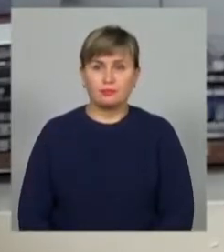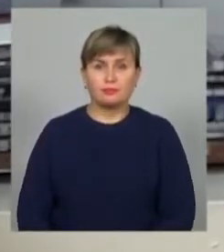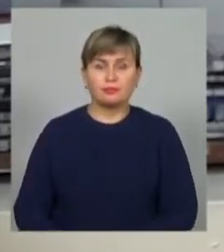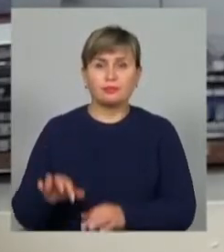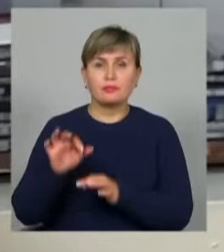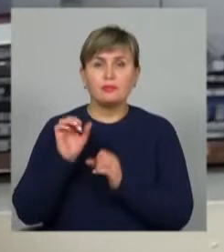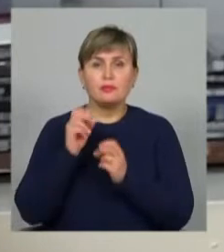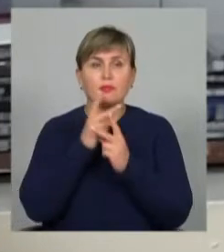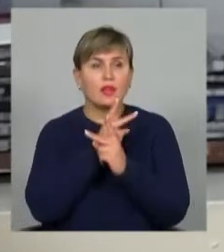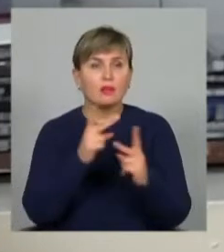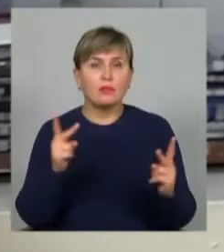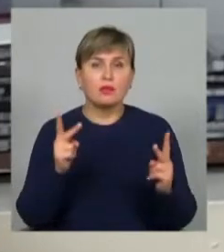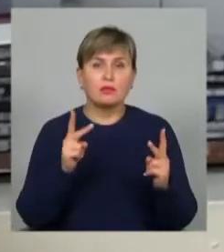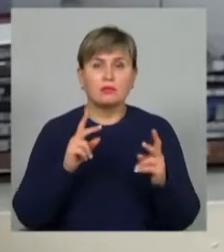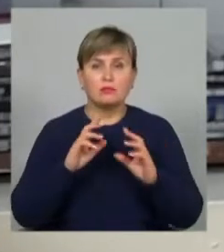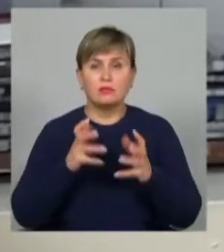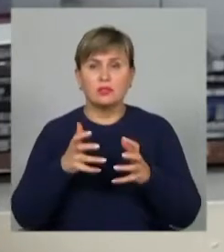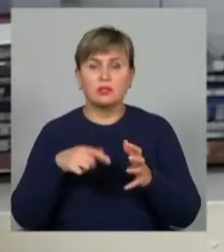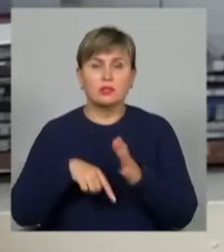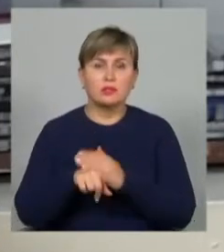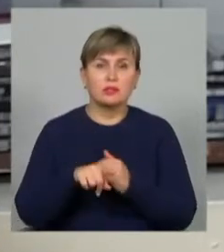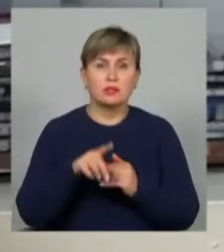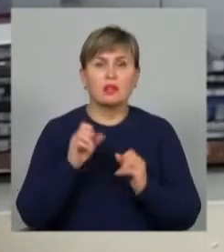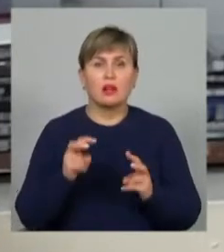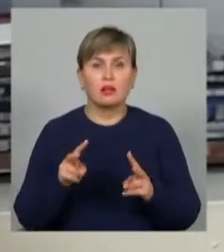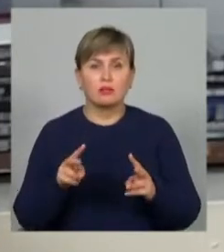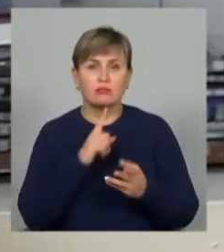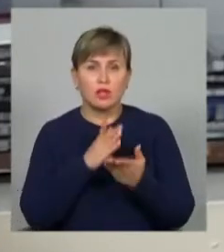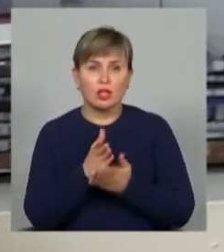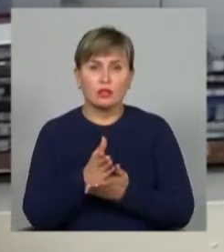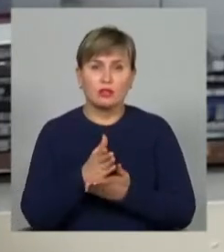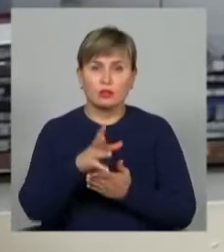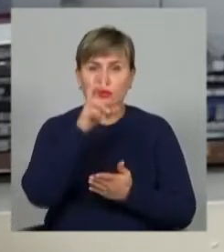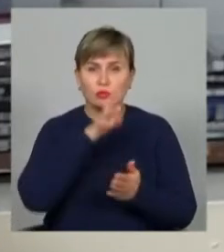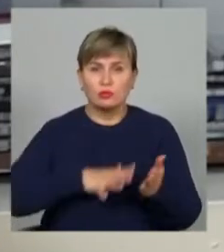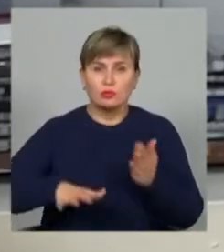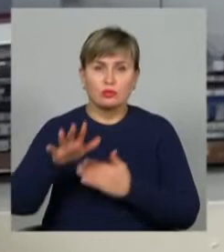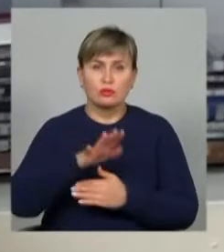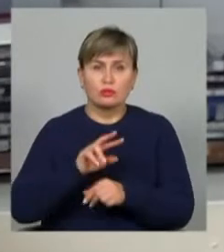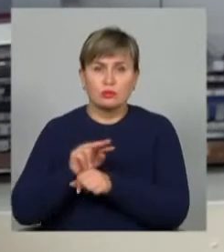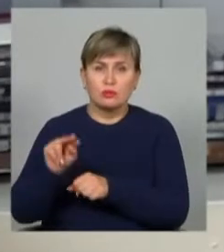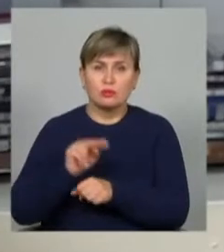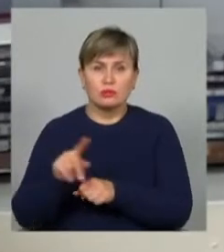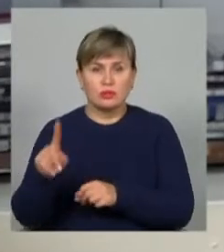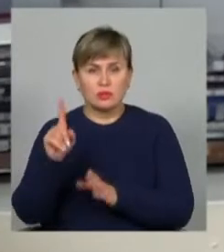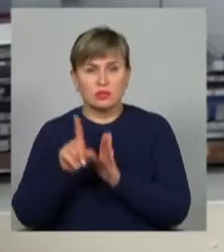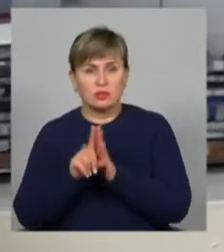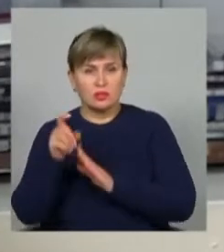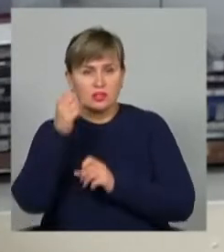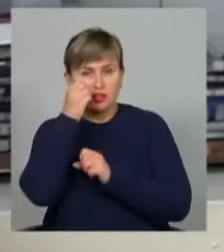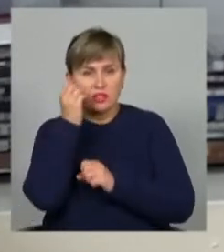оппозиционные взгляды. То есть ему сперва прививают оппозиционные взгляды, чтобы у него была ненависть к государству,